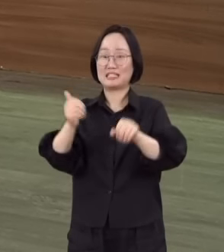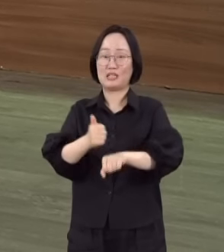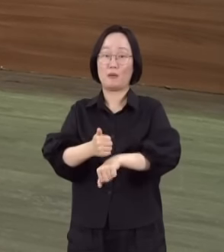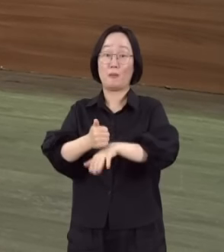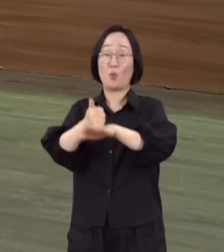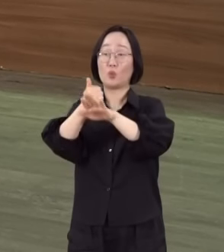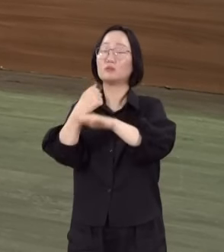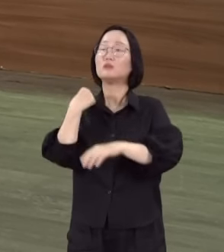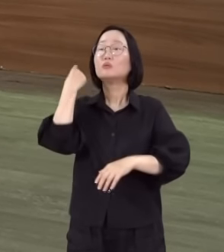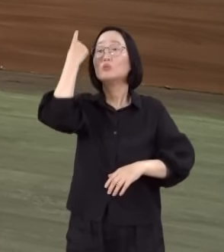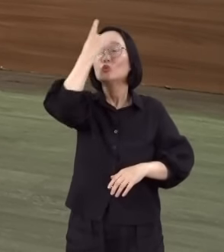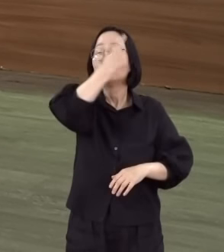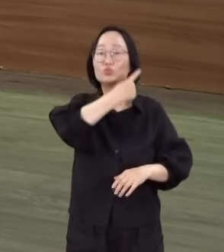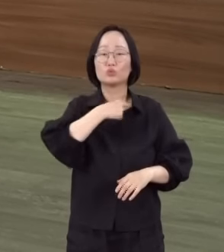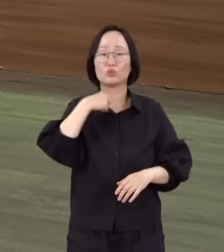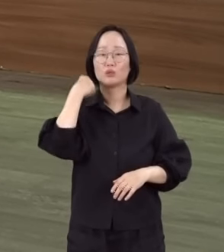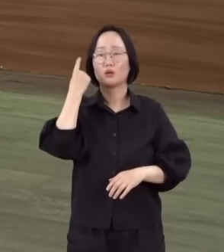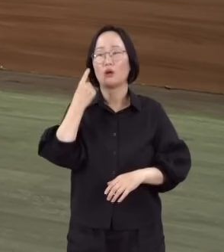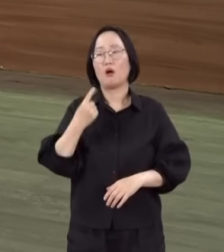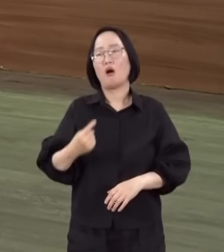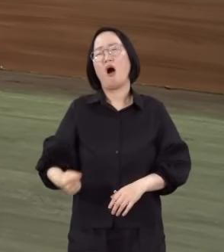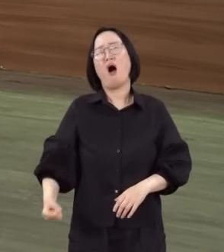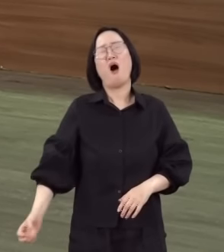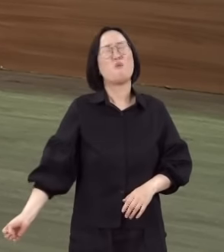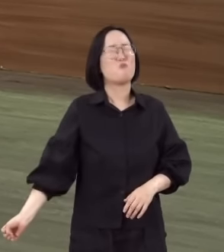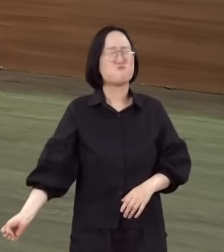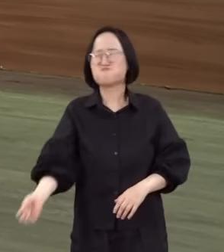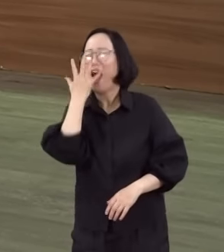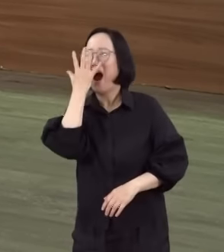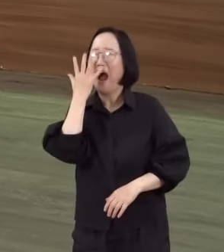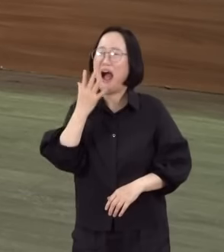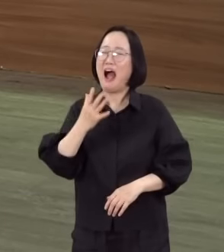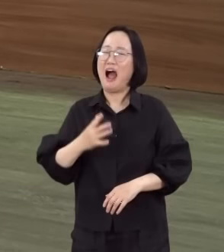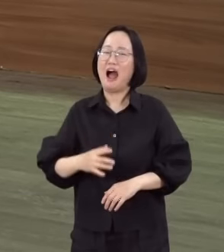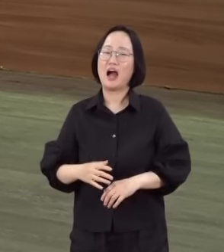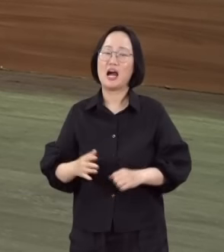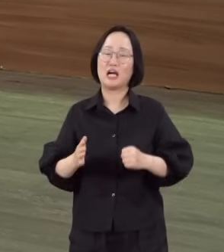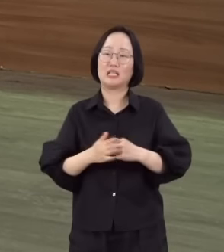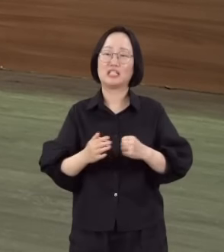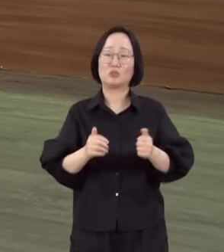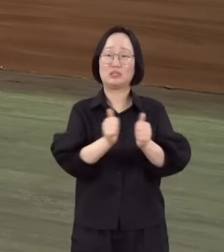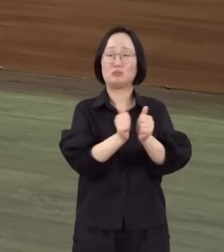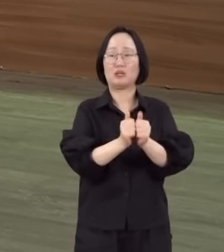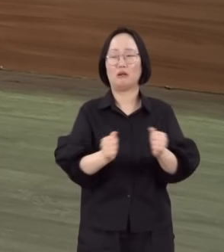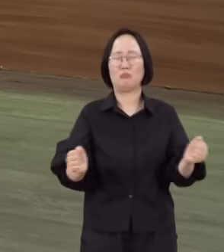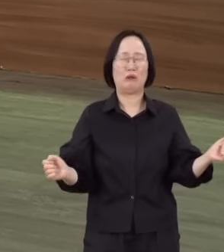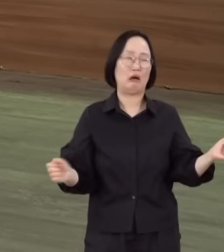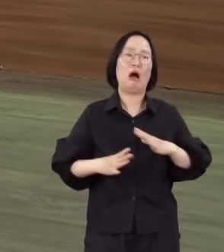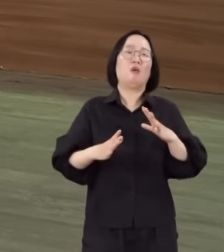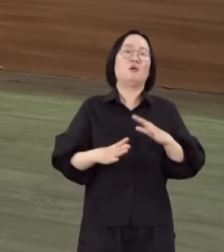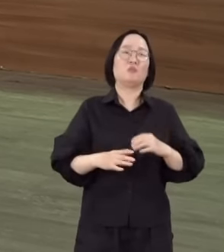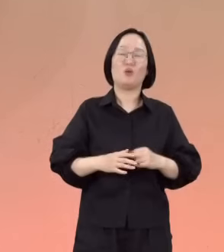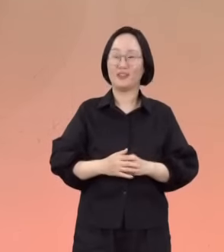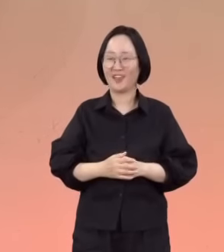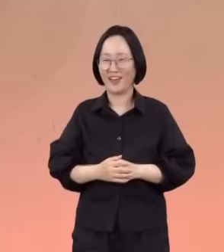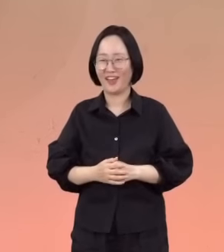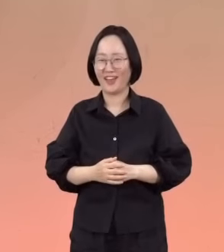관세음보살님 얼굴이 너무 못생겨서 깜짝 놀랬어요